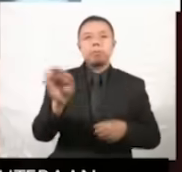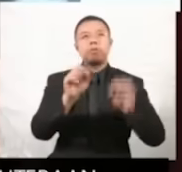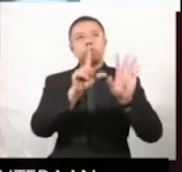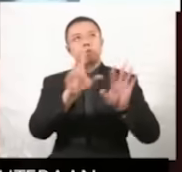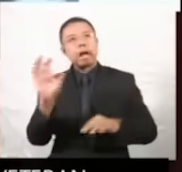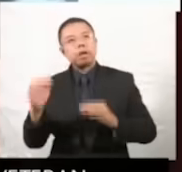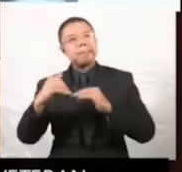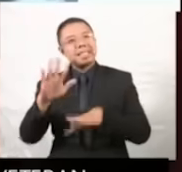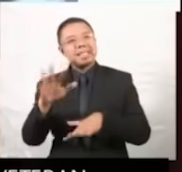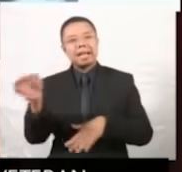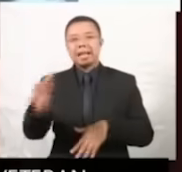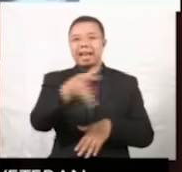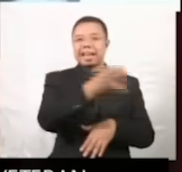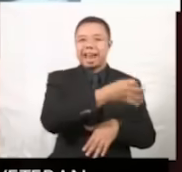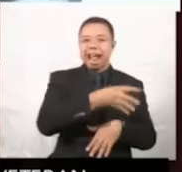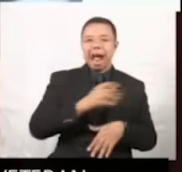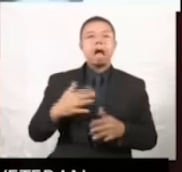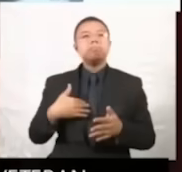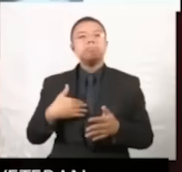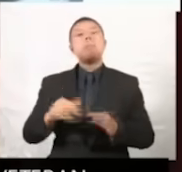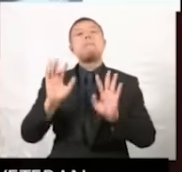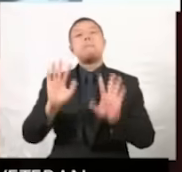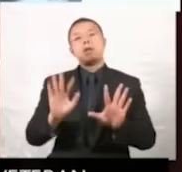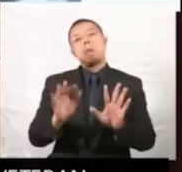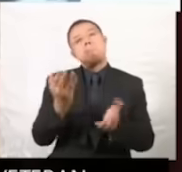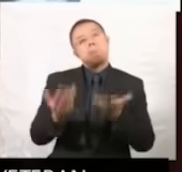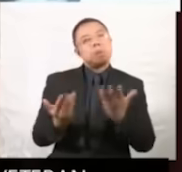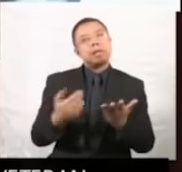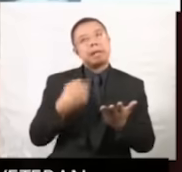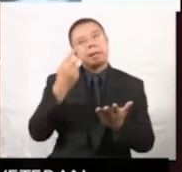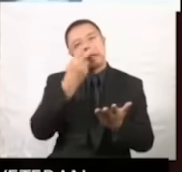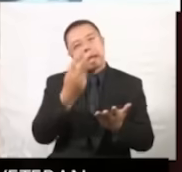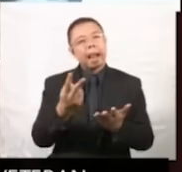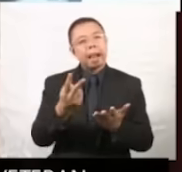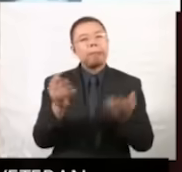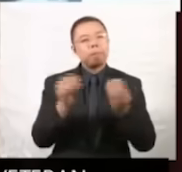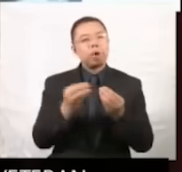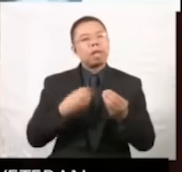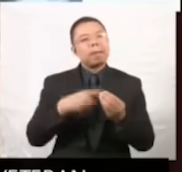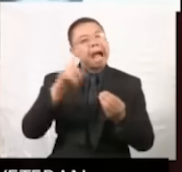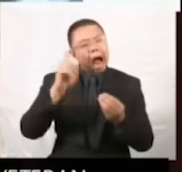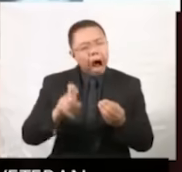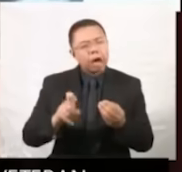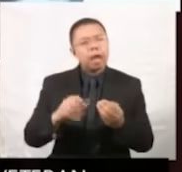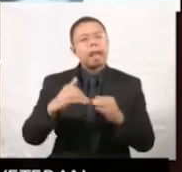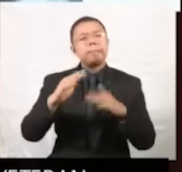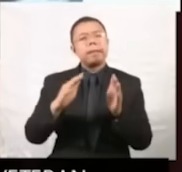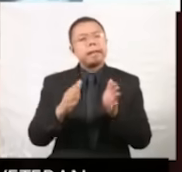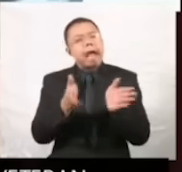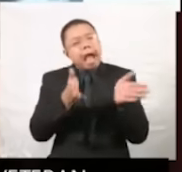5700 pedesaan sehingga banyak hal-hal yang menurut saya membuat kami harus lebih